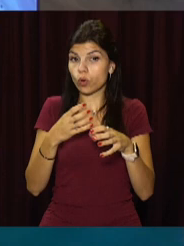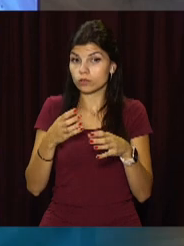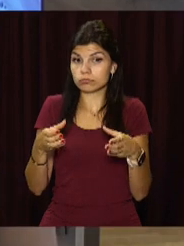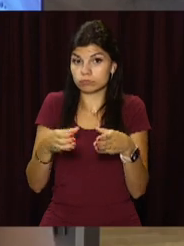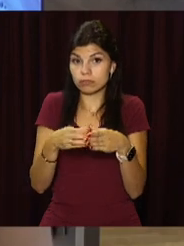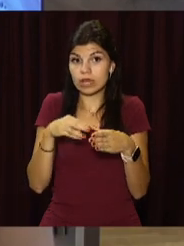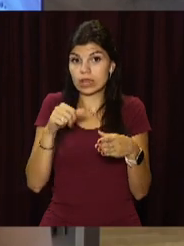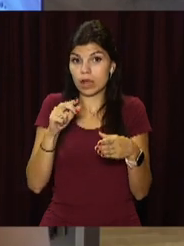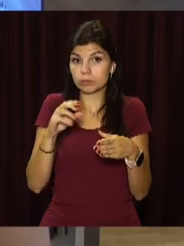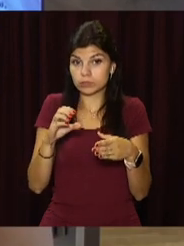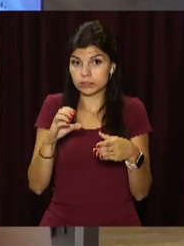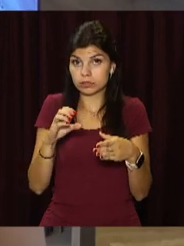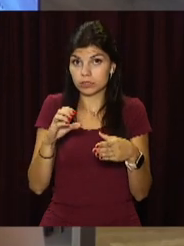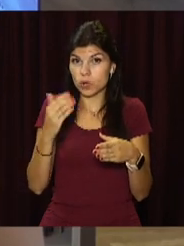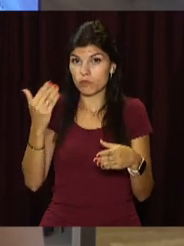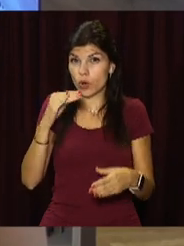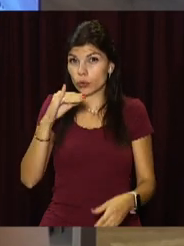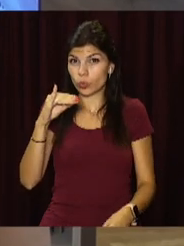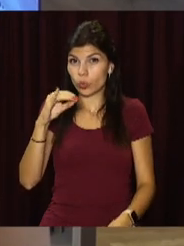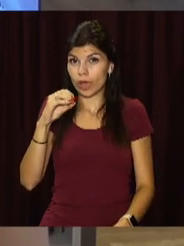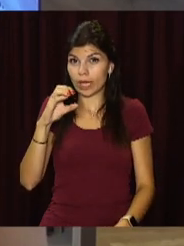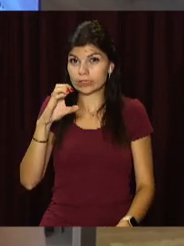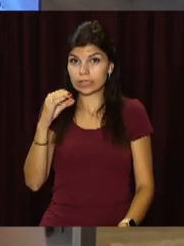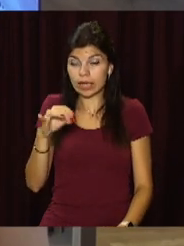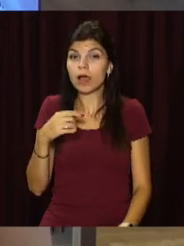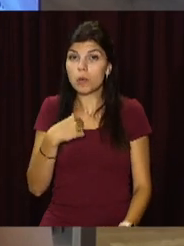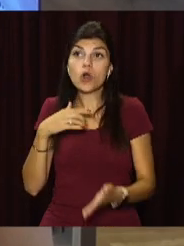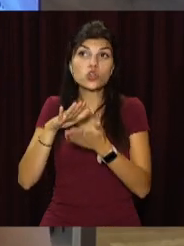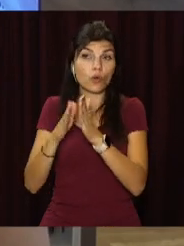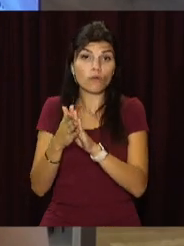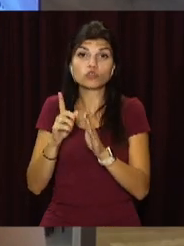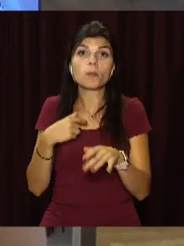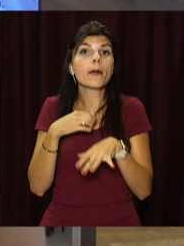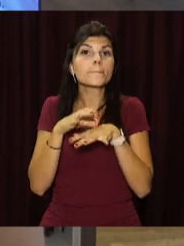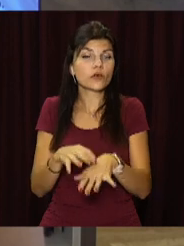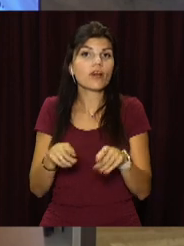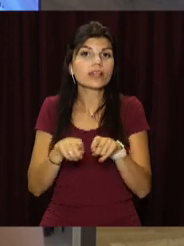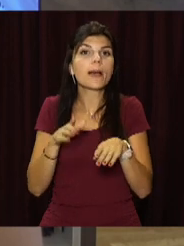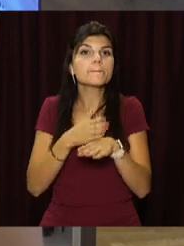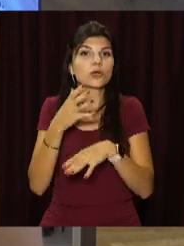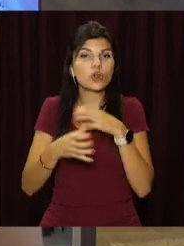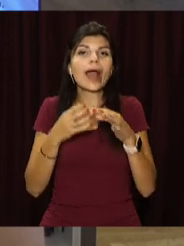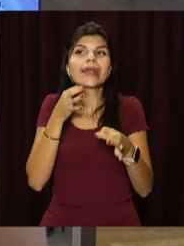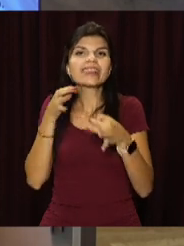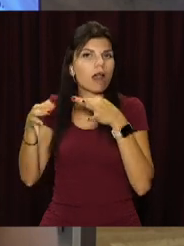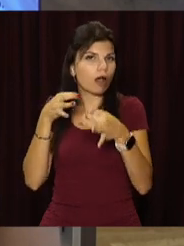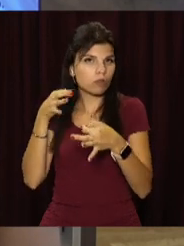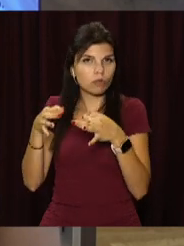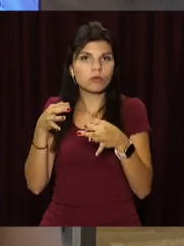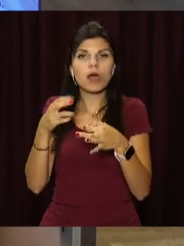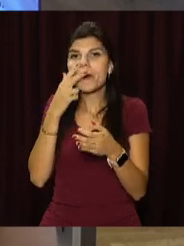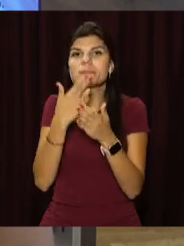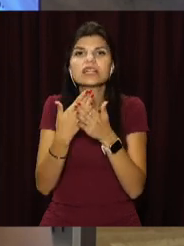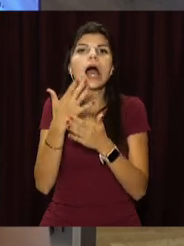організації ТАПС USA. І ми в співпраці з ними домовилися, що ми проведемо такий міжнародний діалог з